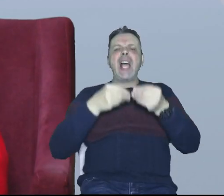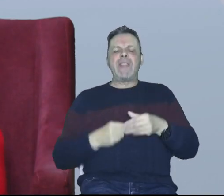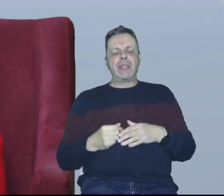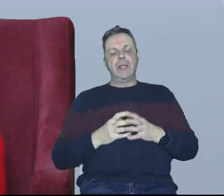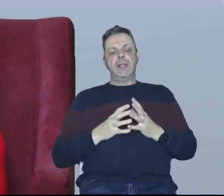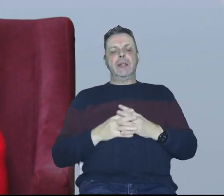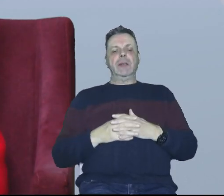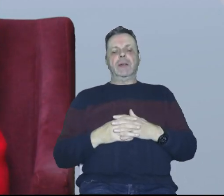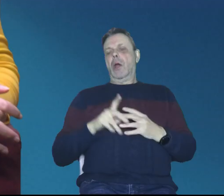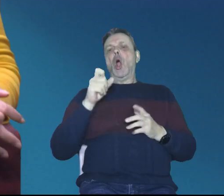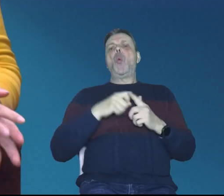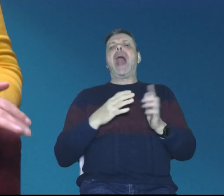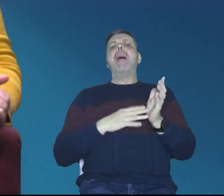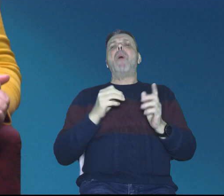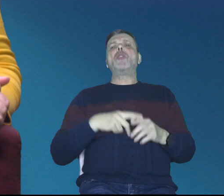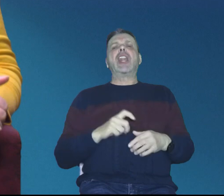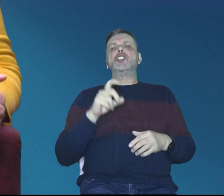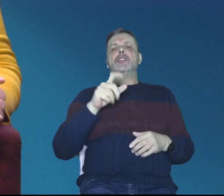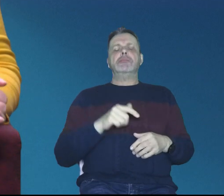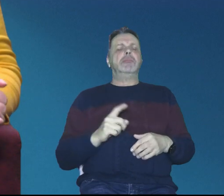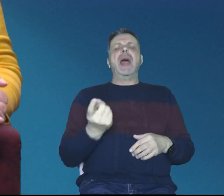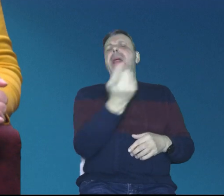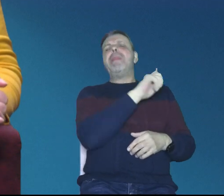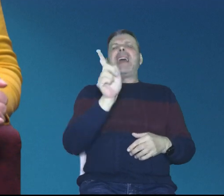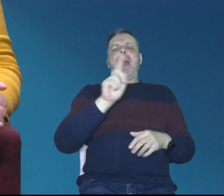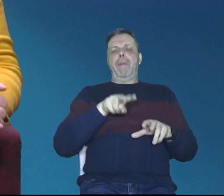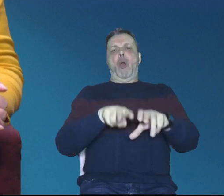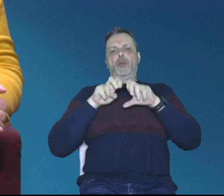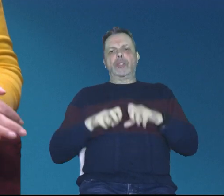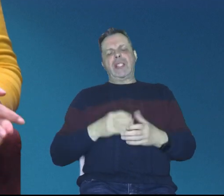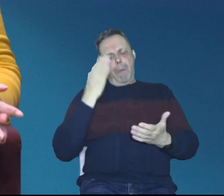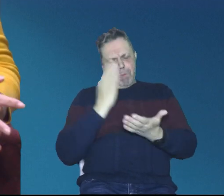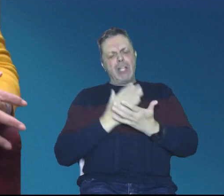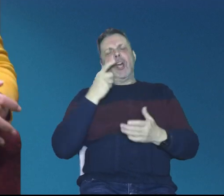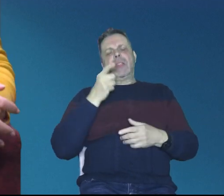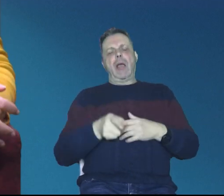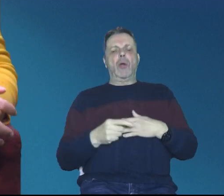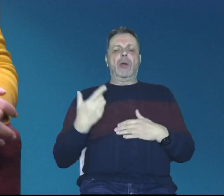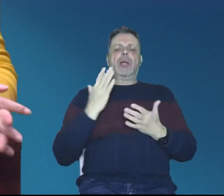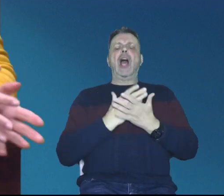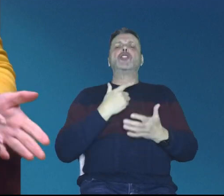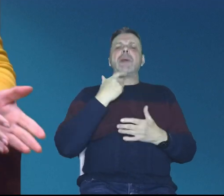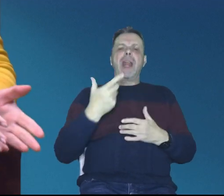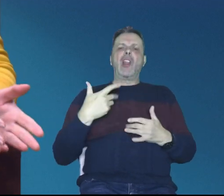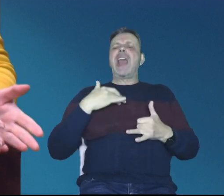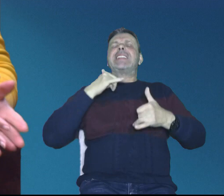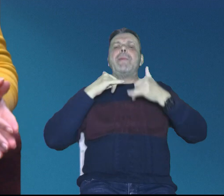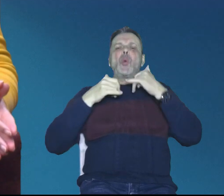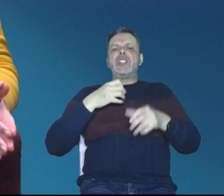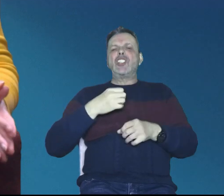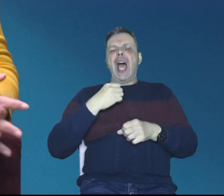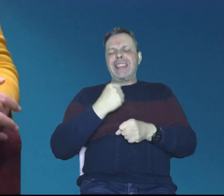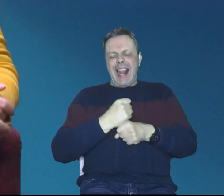trude? Pa kako je rekao naš Luka Modrić, nikad ne odustati. Točno tako. Dakle, ja sam, kao što sam